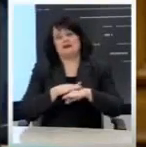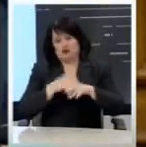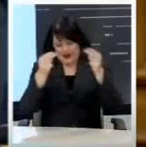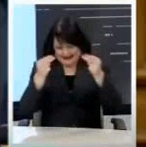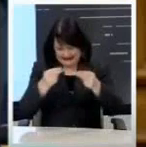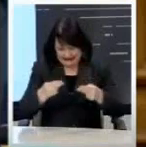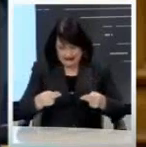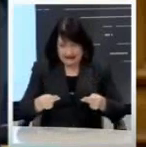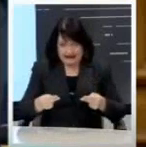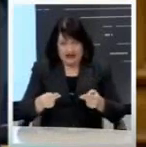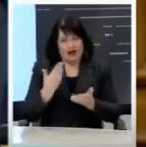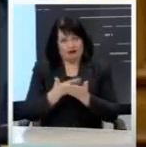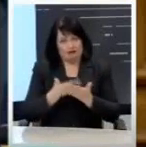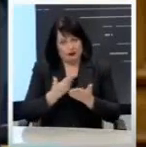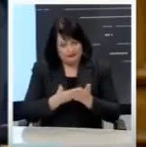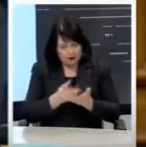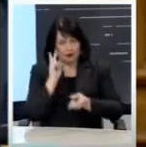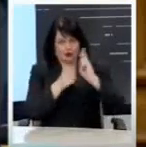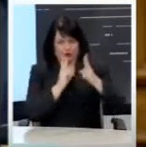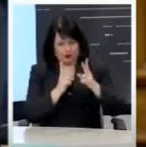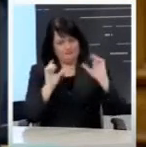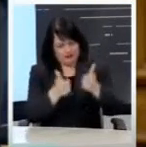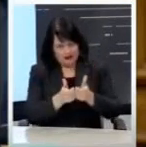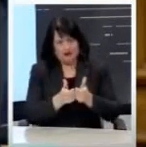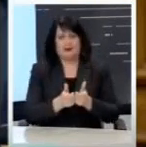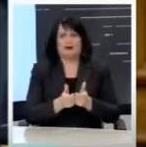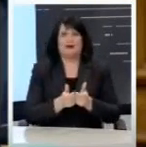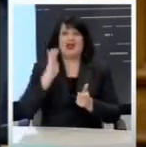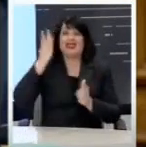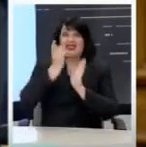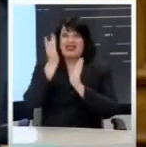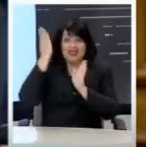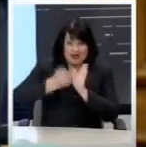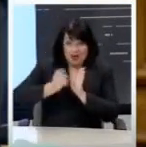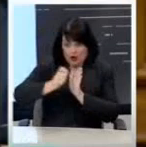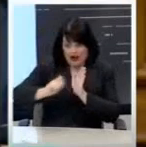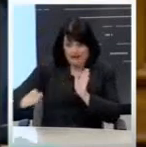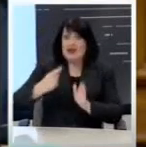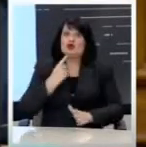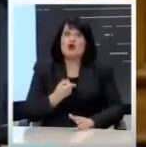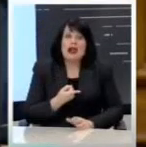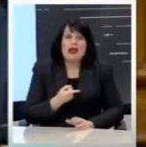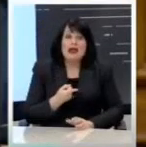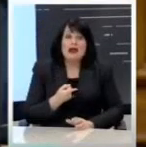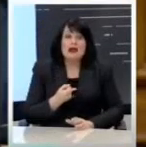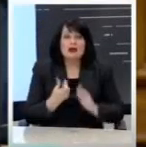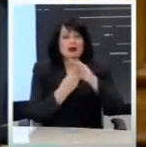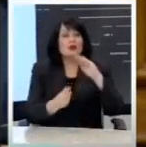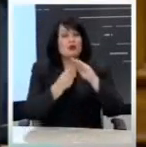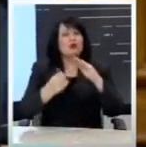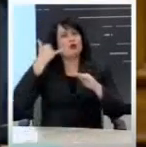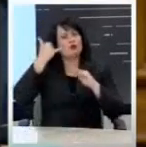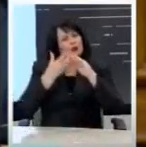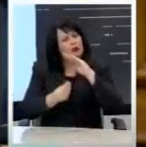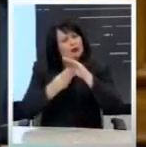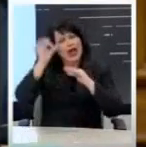στοιχειοθετήσανε το κατηγορητήριο και όλα αυτά είναι στη δικογραφία, η κοργή της αστυνομίας